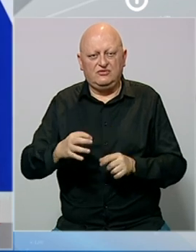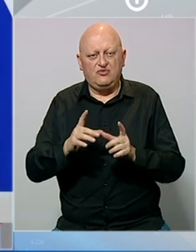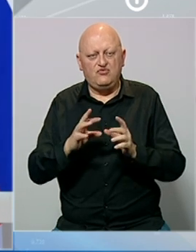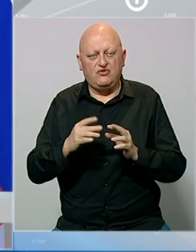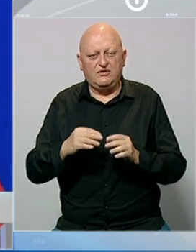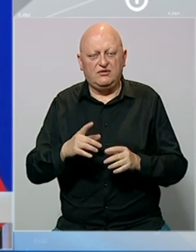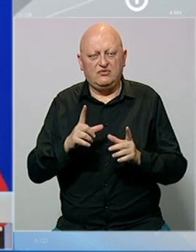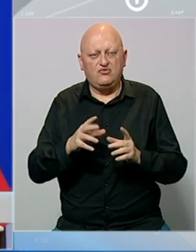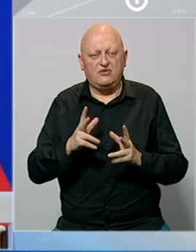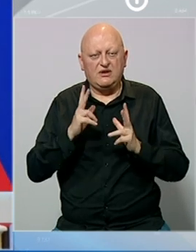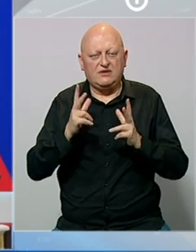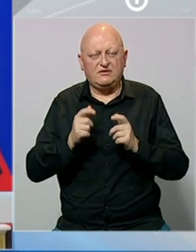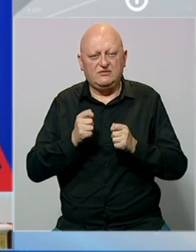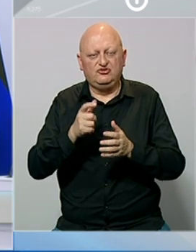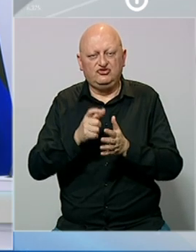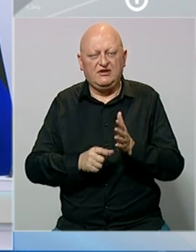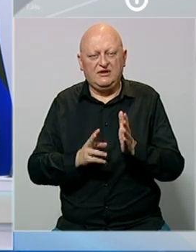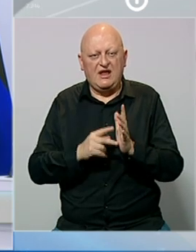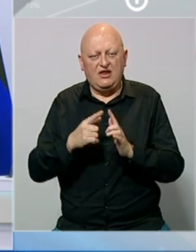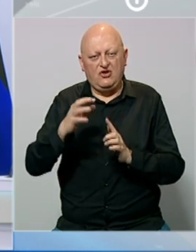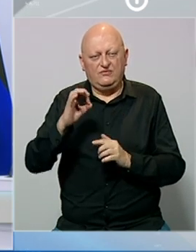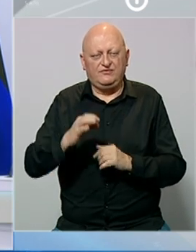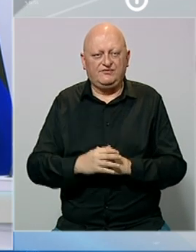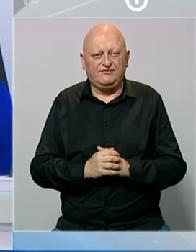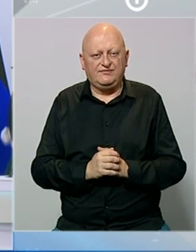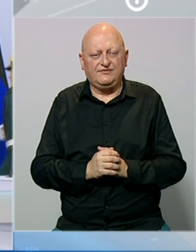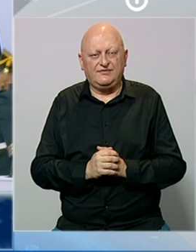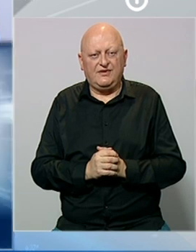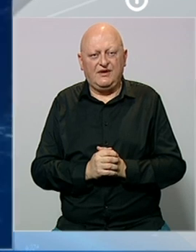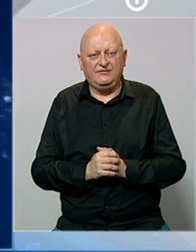Ukrajina podnijela zahtjev za članstvo u NATO.